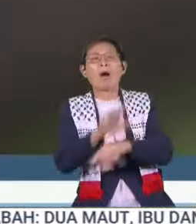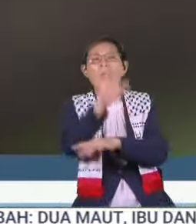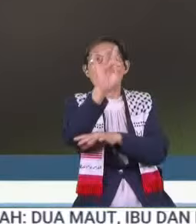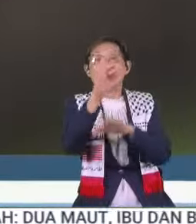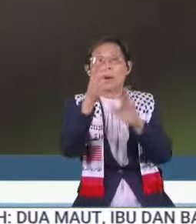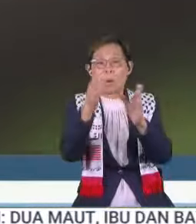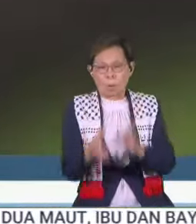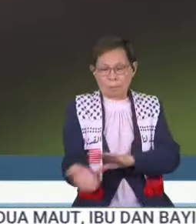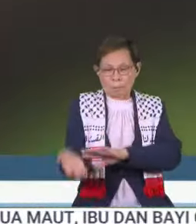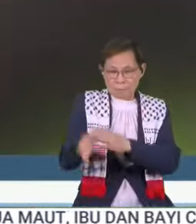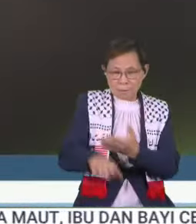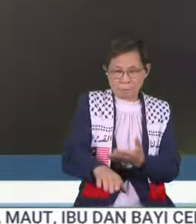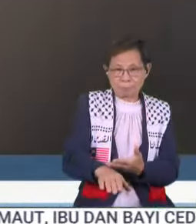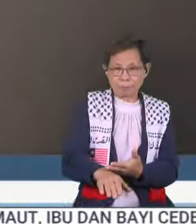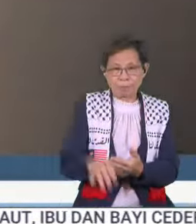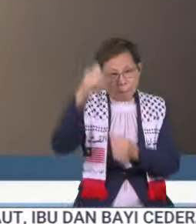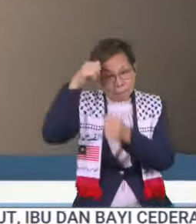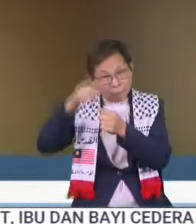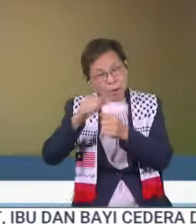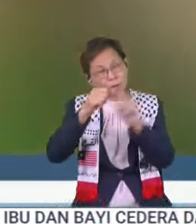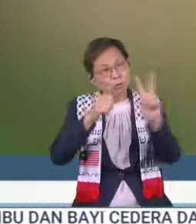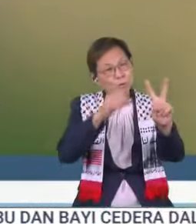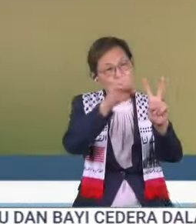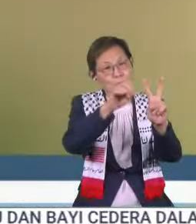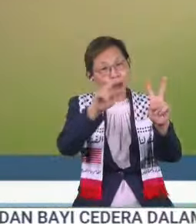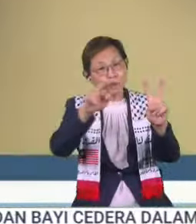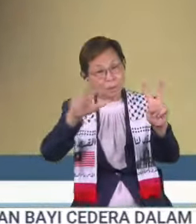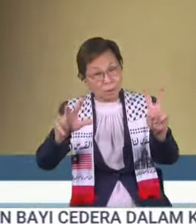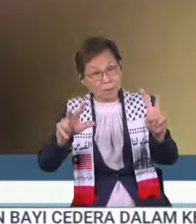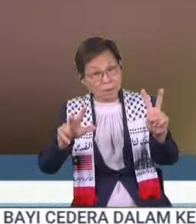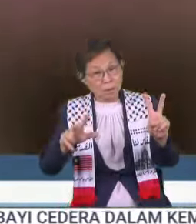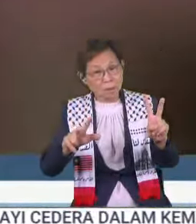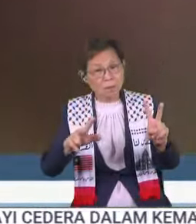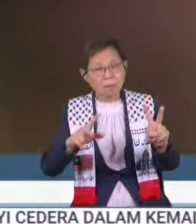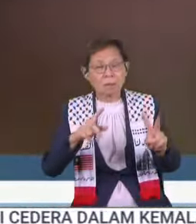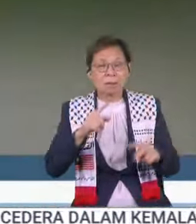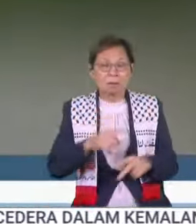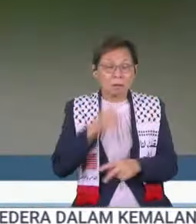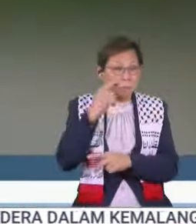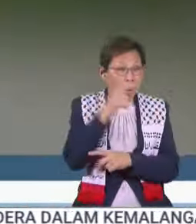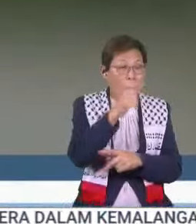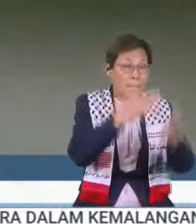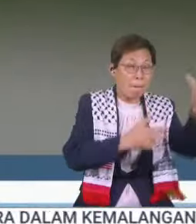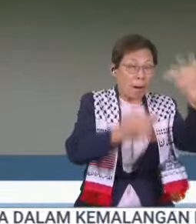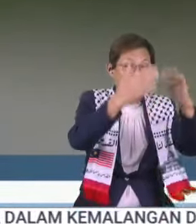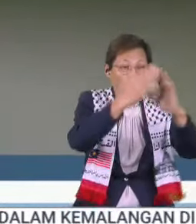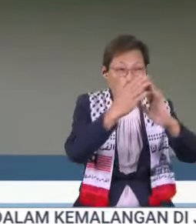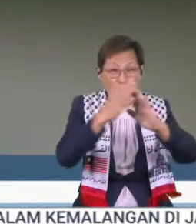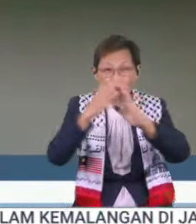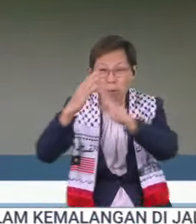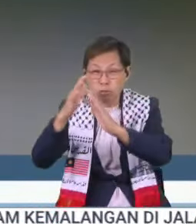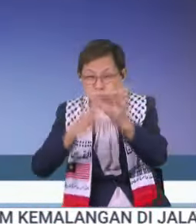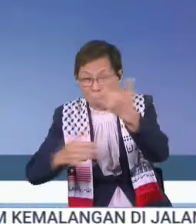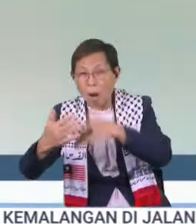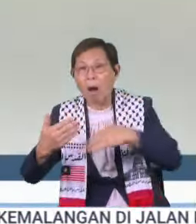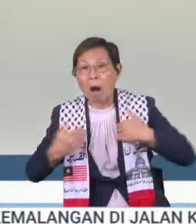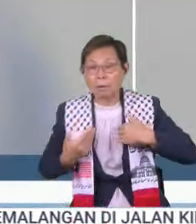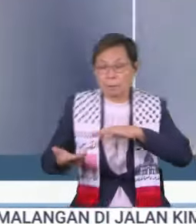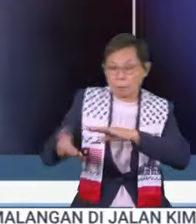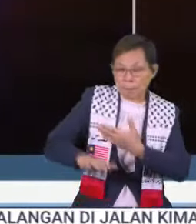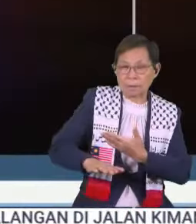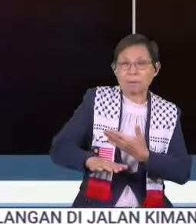8 kematian. Imbasan 2023 menyoroti beberapa kes kebakaran kediaman yang meragut